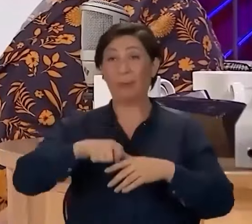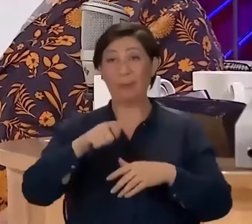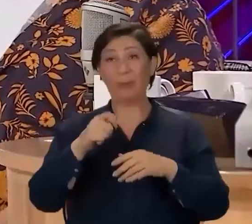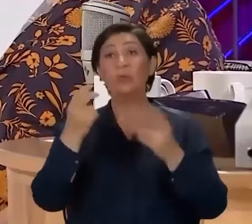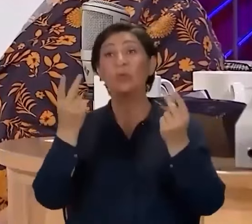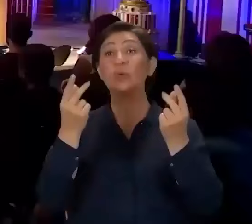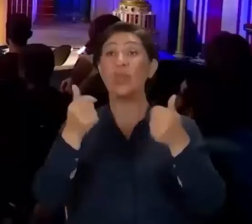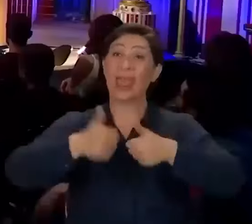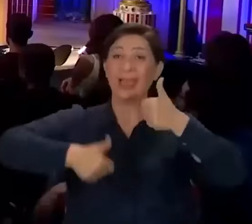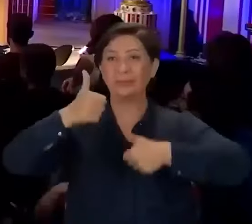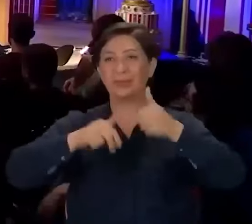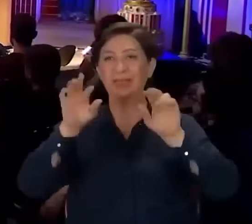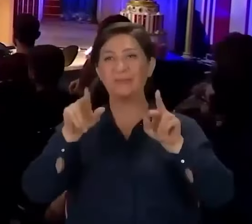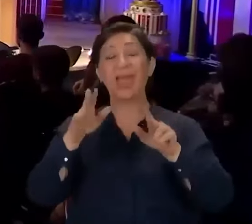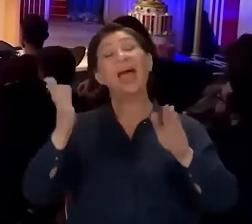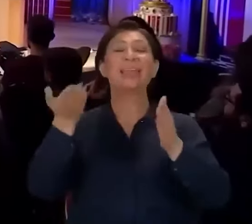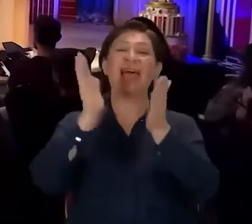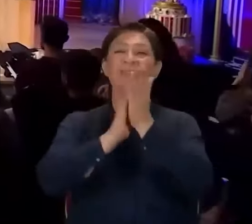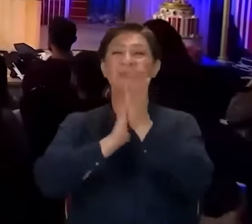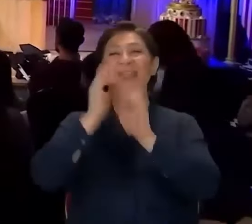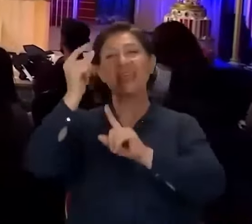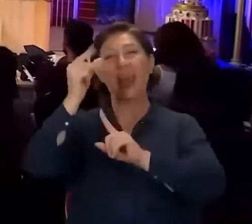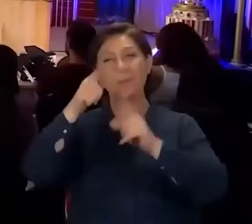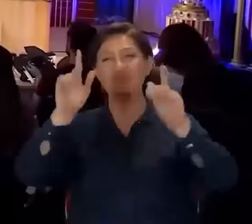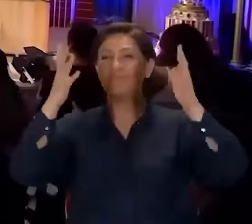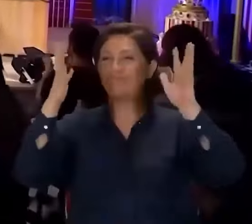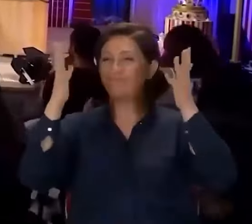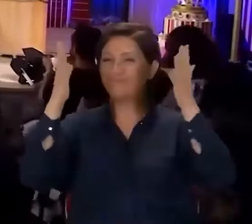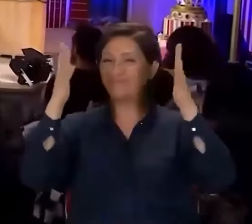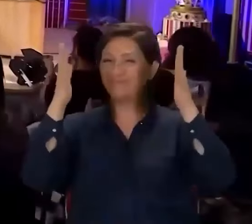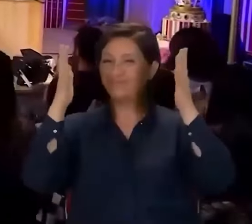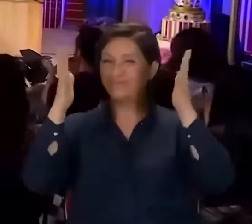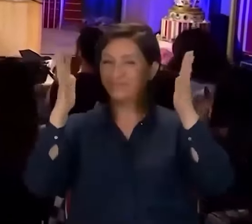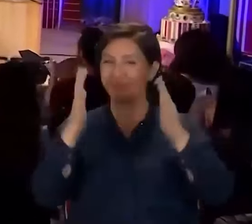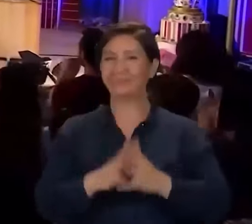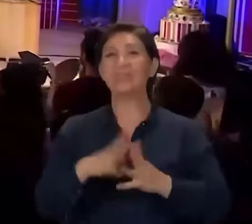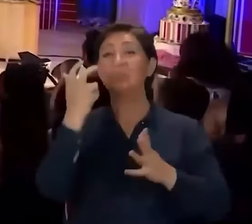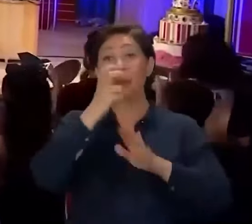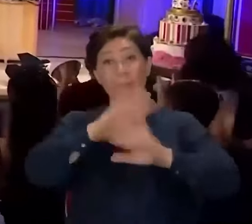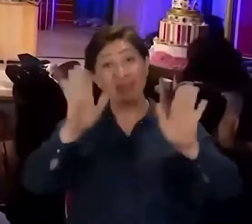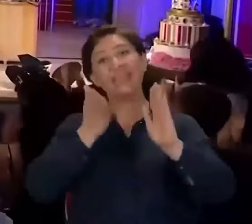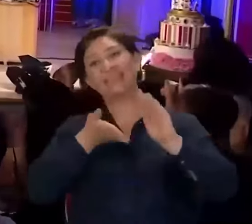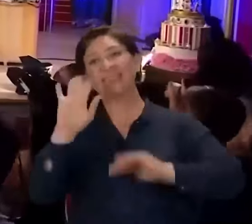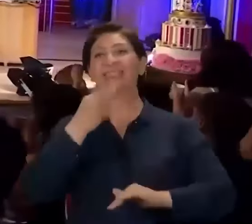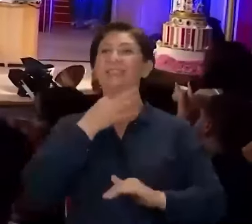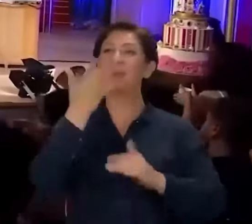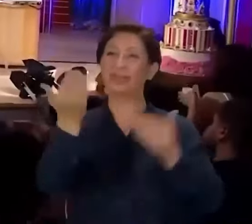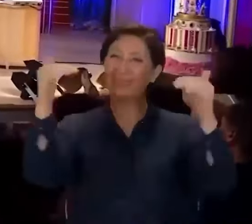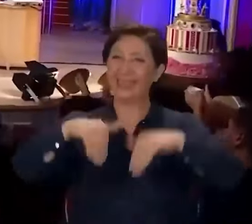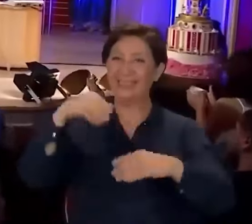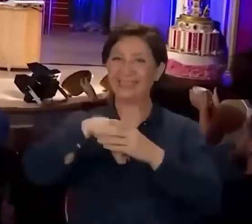tabii düğünler yarışıyor. Peki. Evet. Hadi alkışlıyoruz İrem'i ve şarkısının arkasından uğurluyoruz. Teşekkür ediyoruz